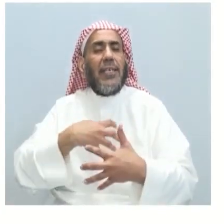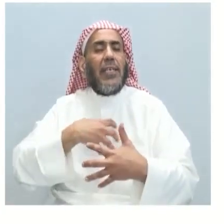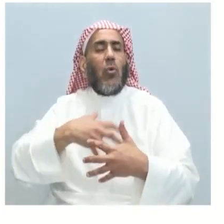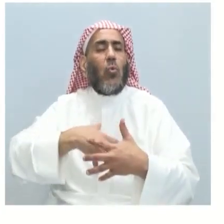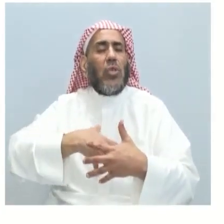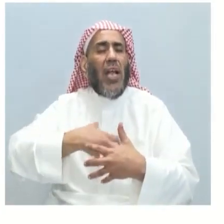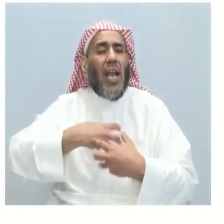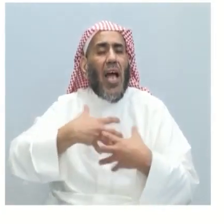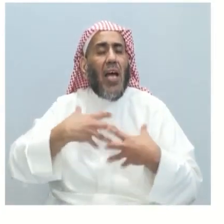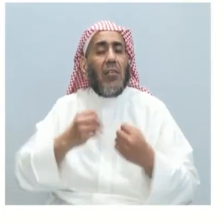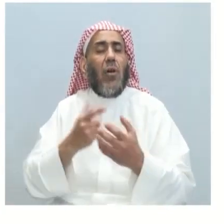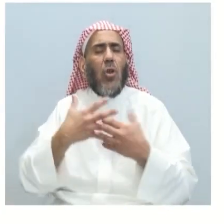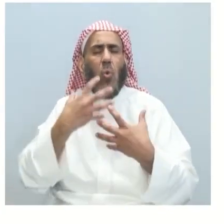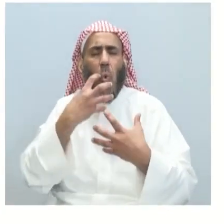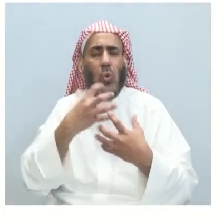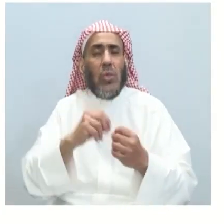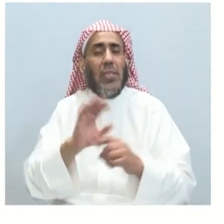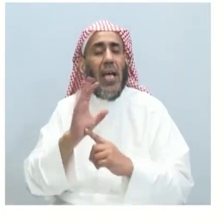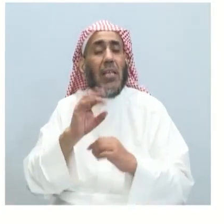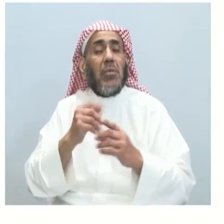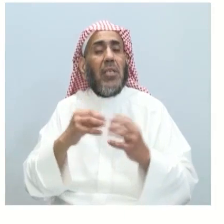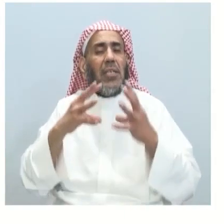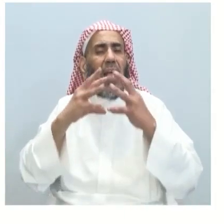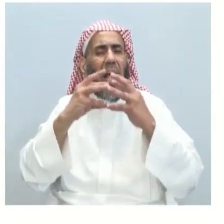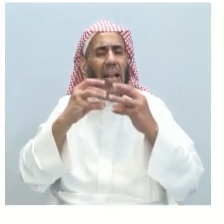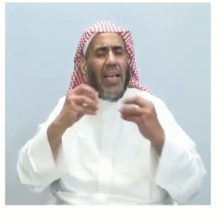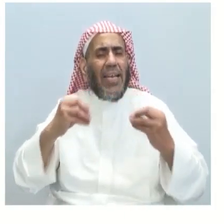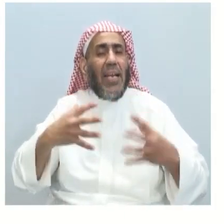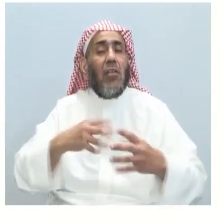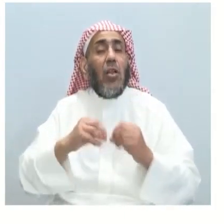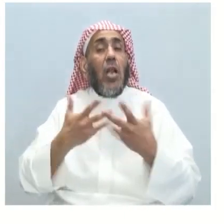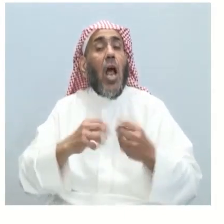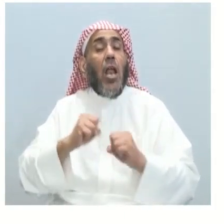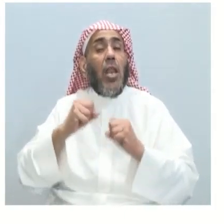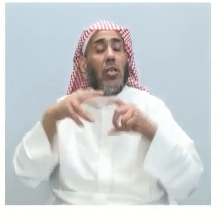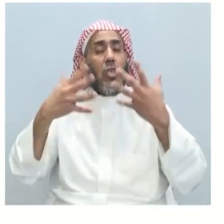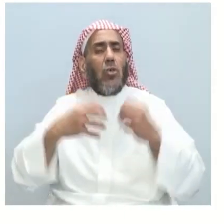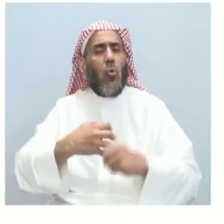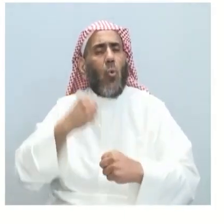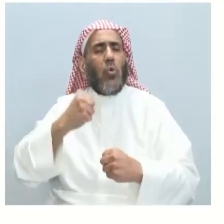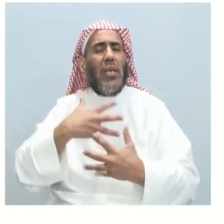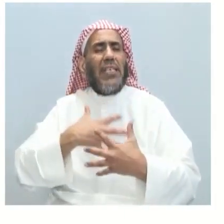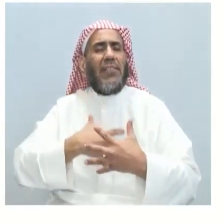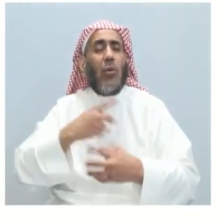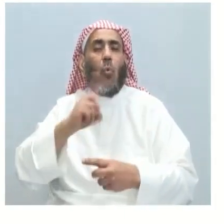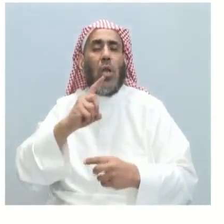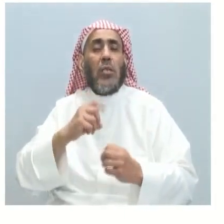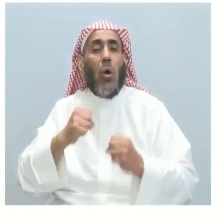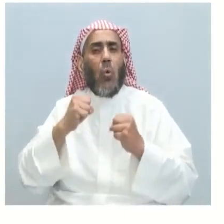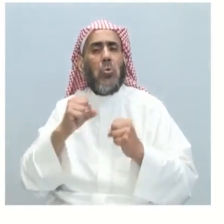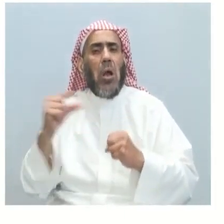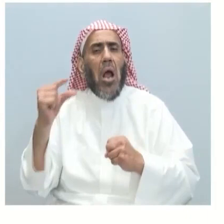حديث عن عاطفه وحديث عن حزن تتاثر مدرسه التحليل نفسي ان الشعر قدره نفسيه وليس قدره وليس قدره بلاغيه لذلك هنا